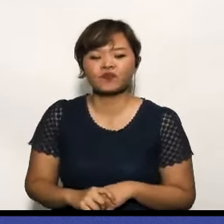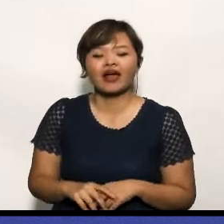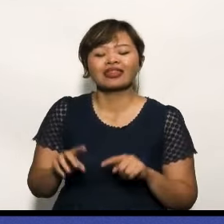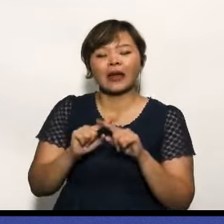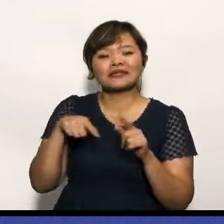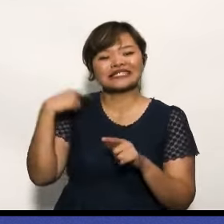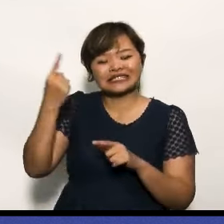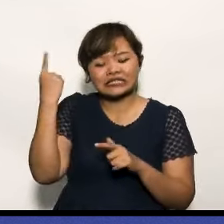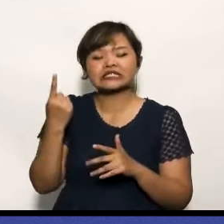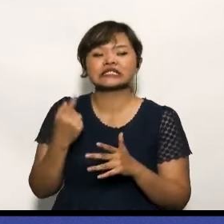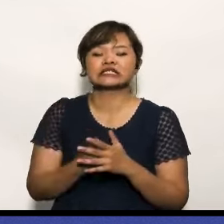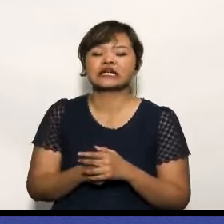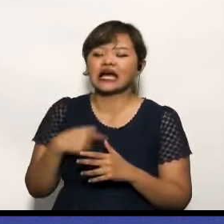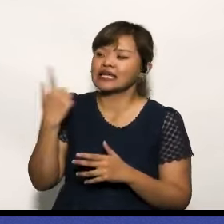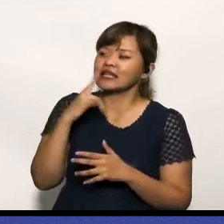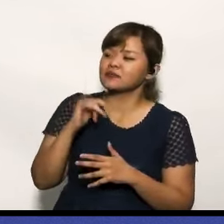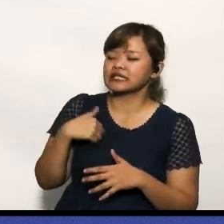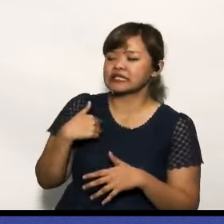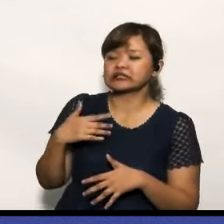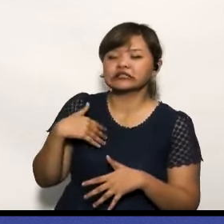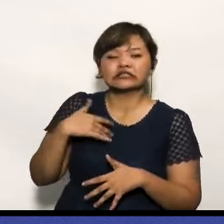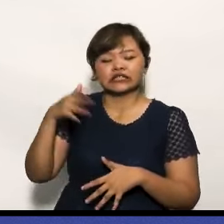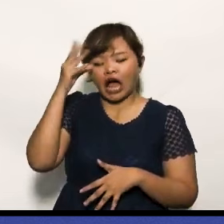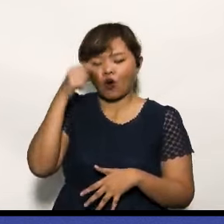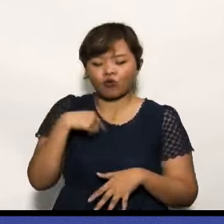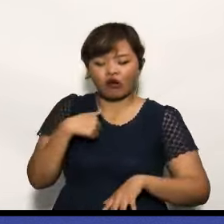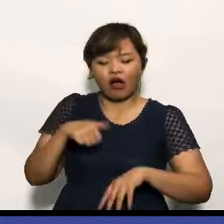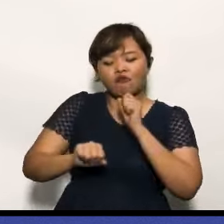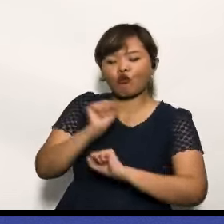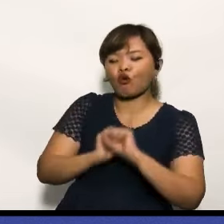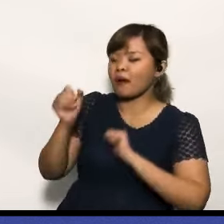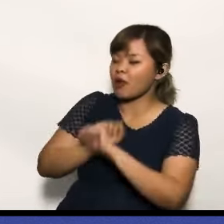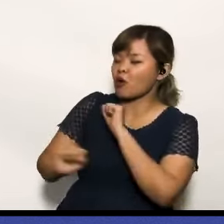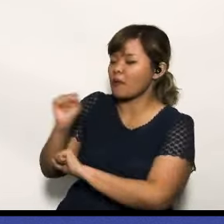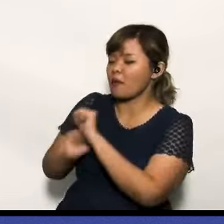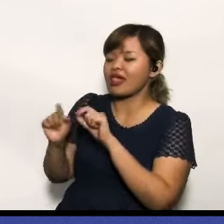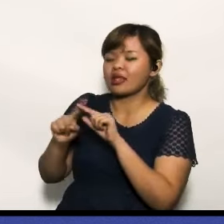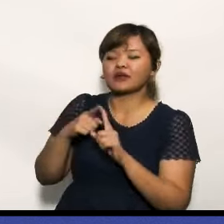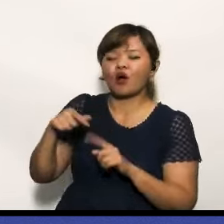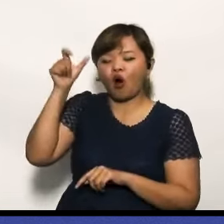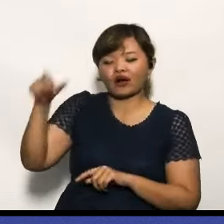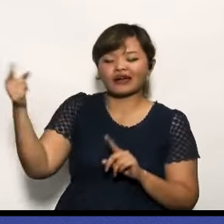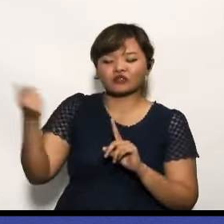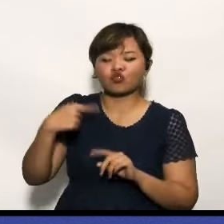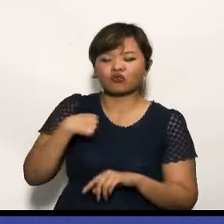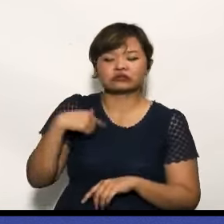seringkali kita sebagai orang Kristen, kita lebih tahu apa yang kita harus kerjakan dibanding siapa yang nyuruh kita ngerjain.